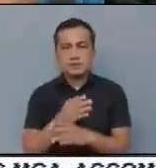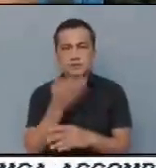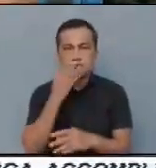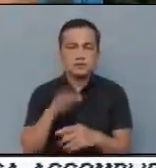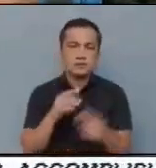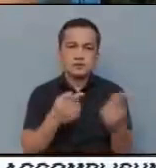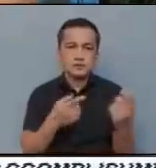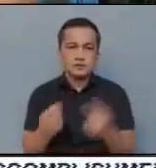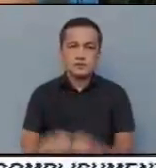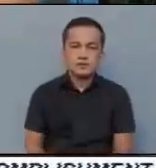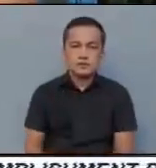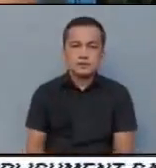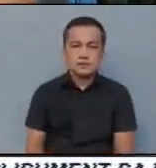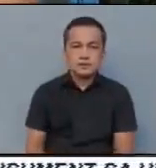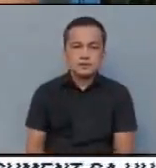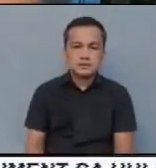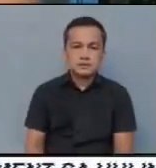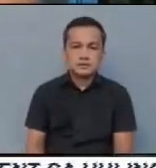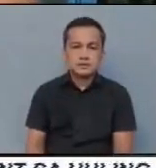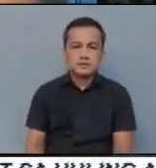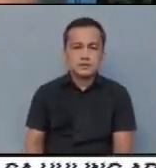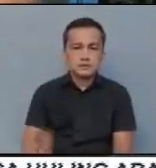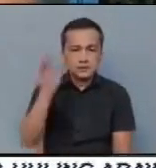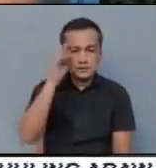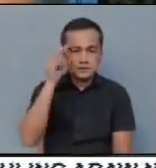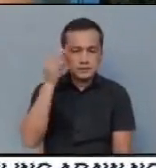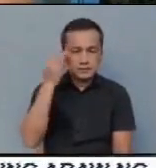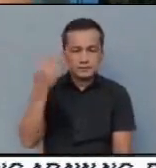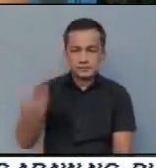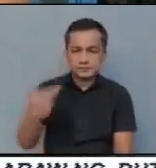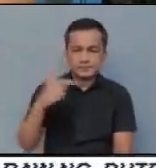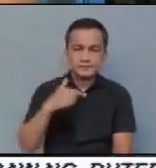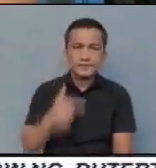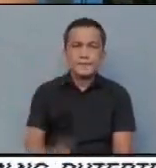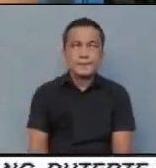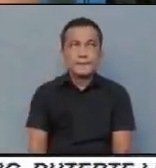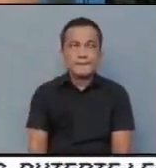Bernard Haudian para sa Morning Show ng Bayan, Rise and Shine, Pilipinas.